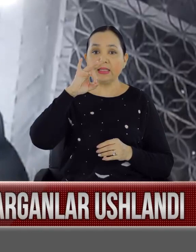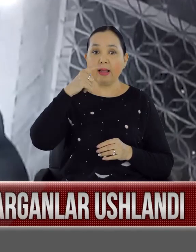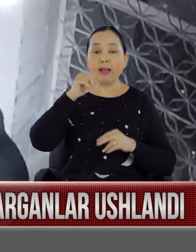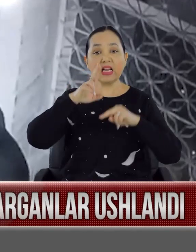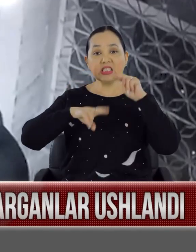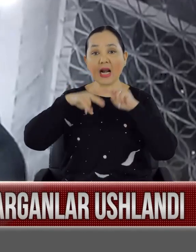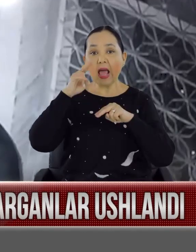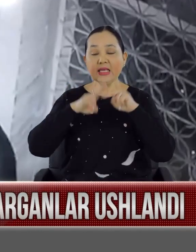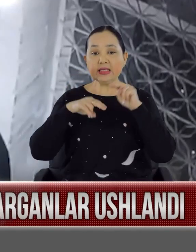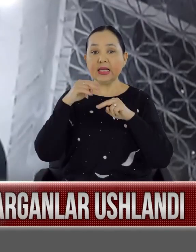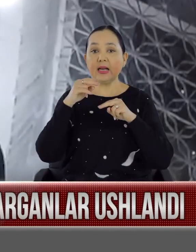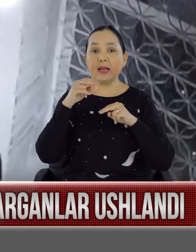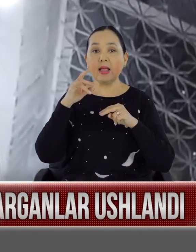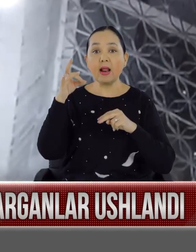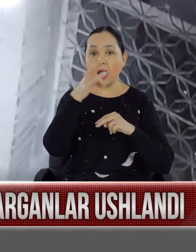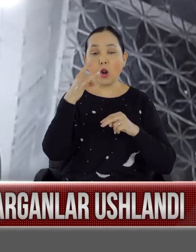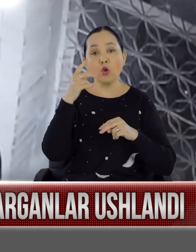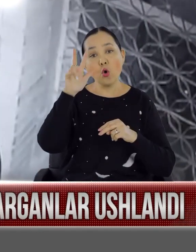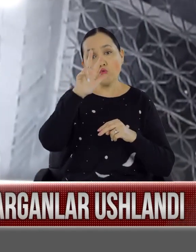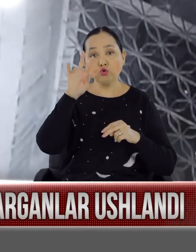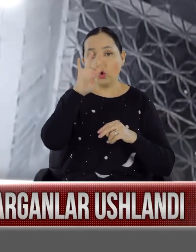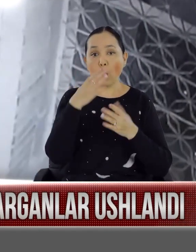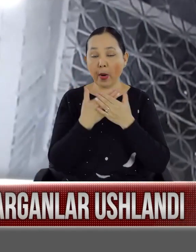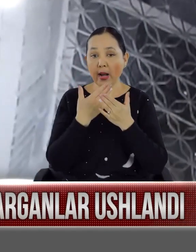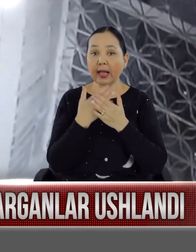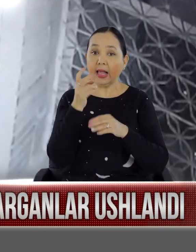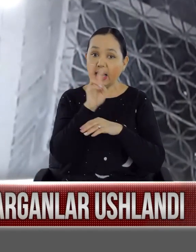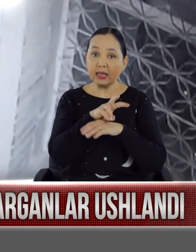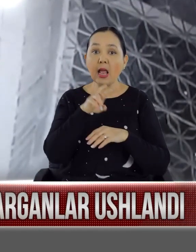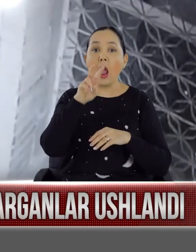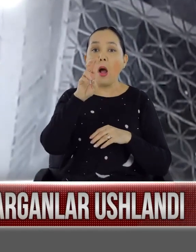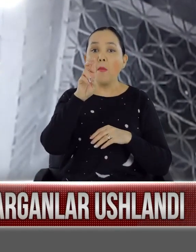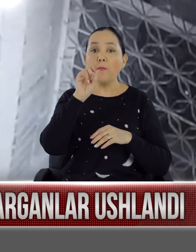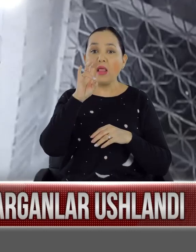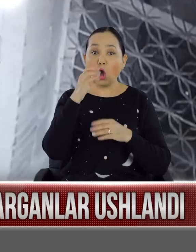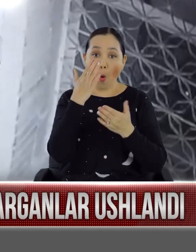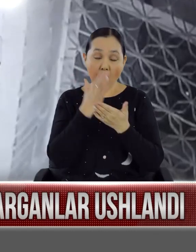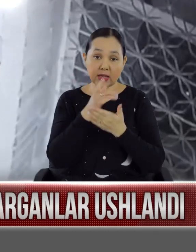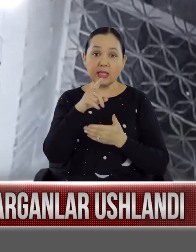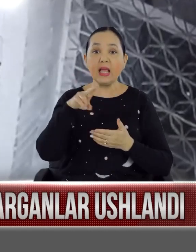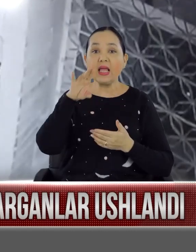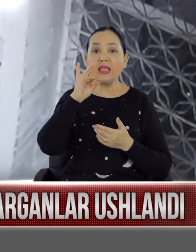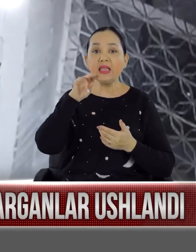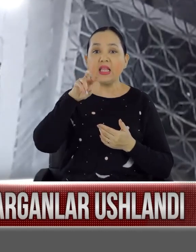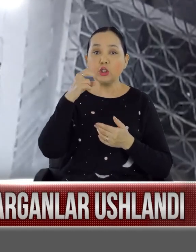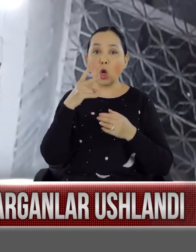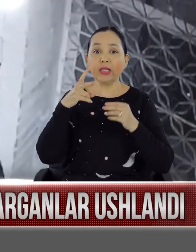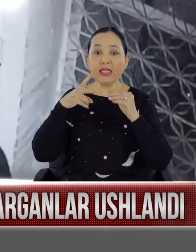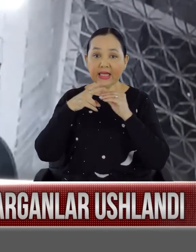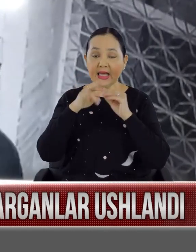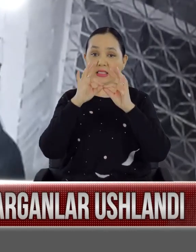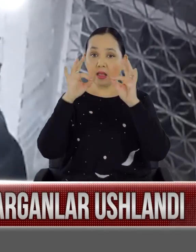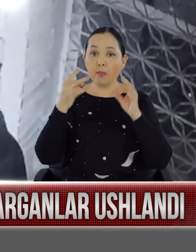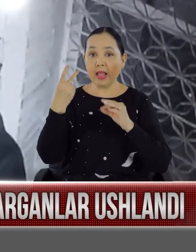строительныйda o'g'irladik. 3-4 atrofida edi, keldi, qarasi bankomat turgan ekan. Tilshot simini kesdi,